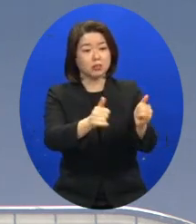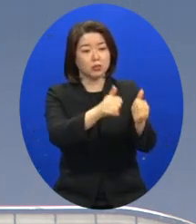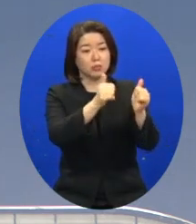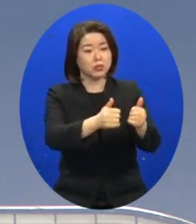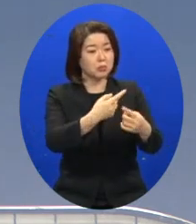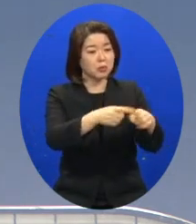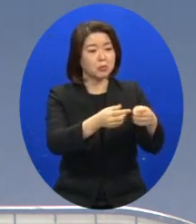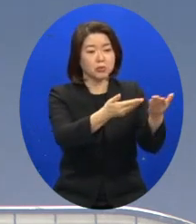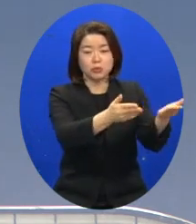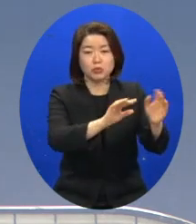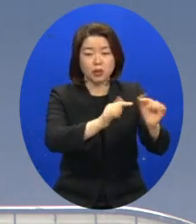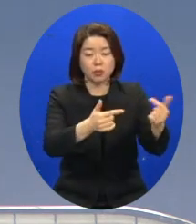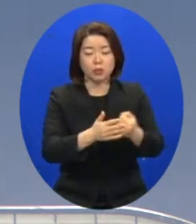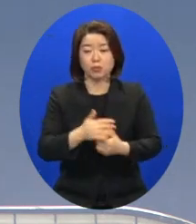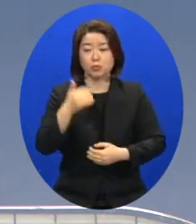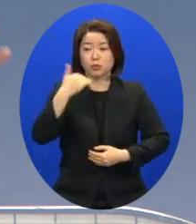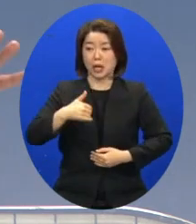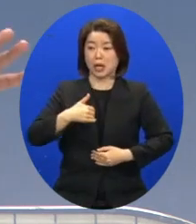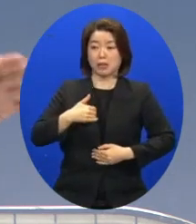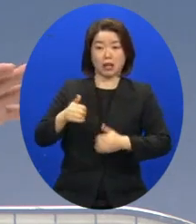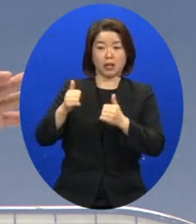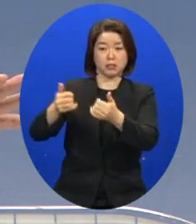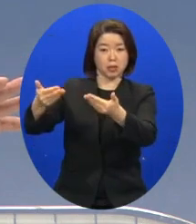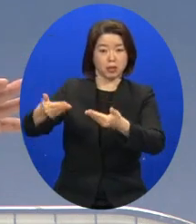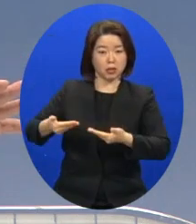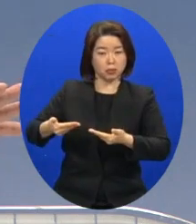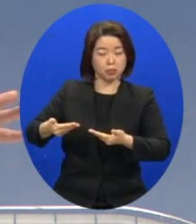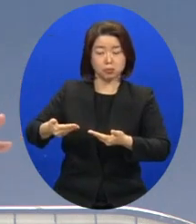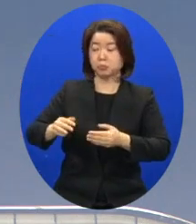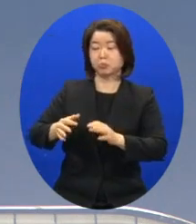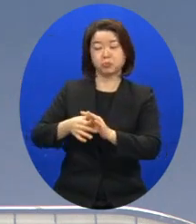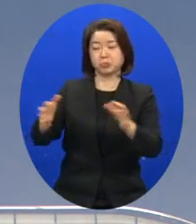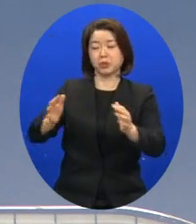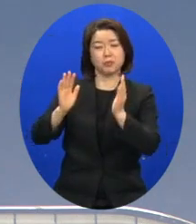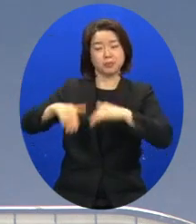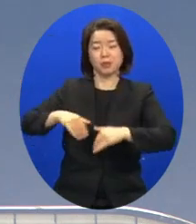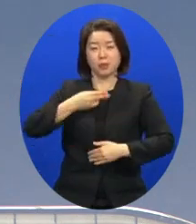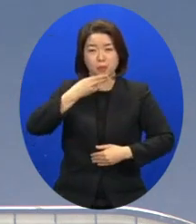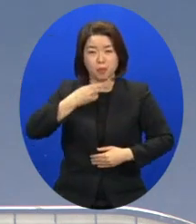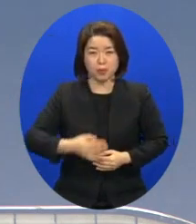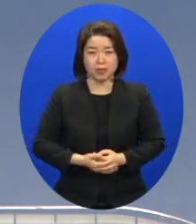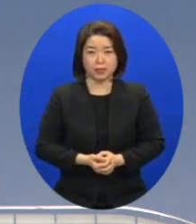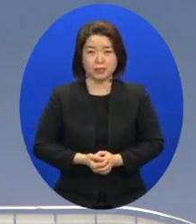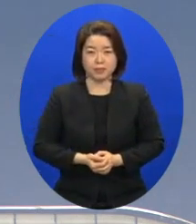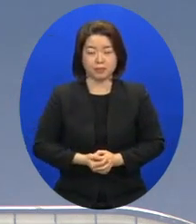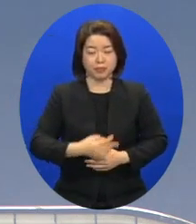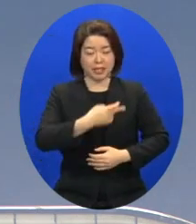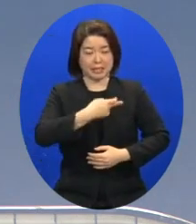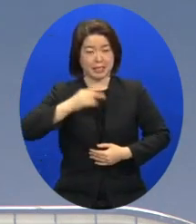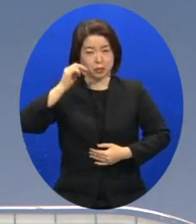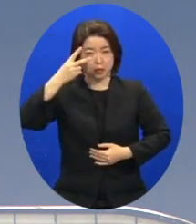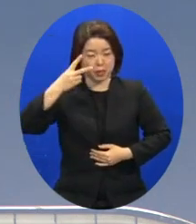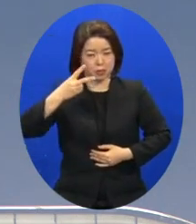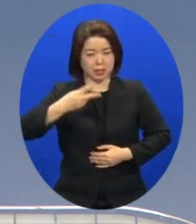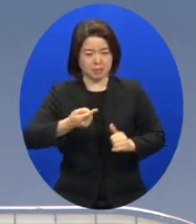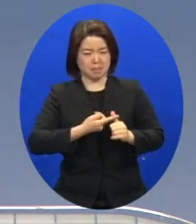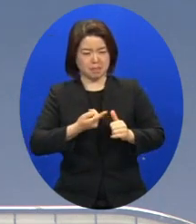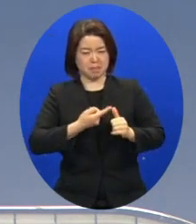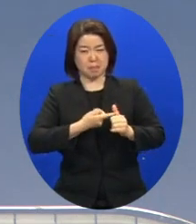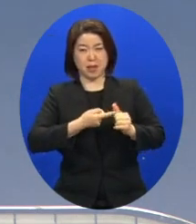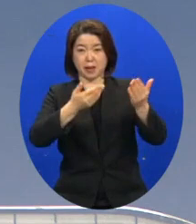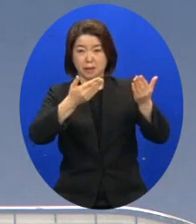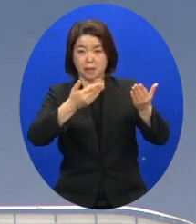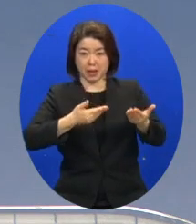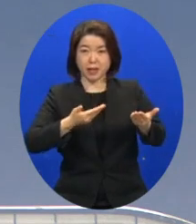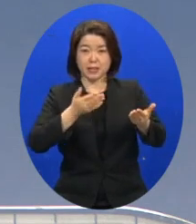누가 심판을 한다고 해서 문어 지지도 않는 겁니다 사도 바울이 비난의 말을 들었을 때의 사도 바울은